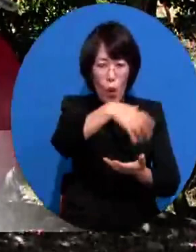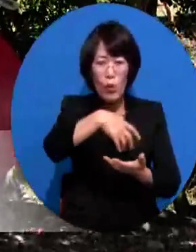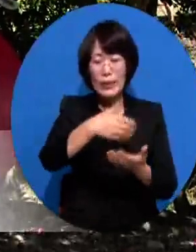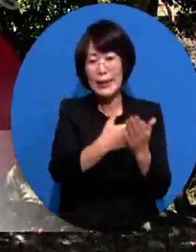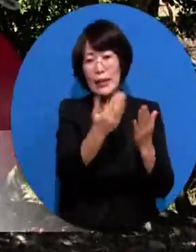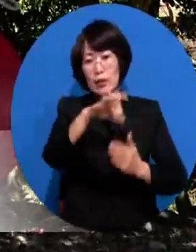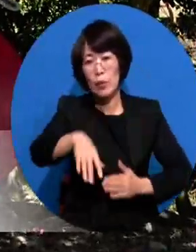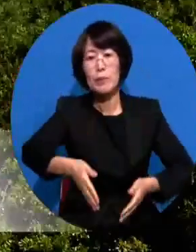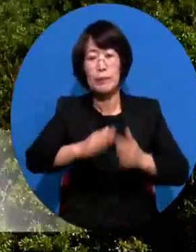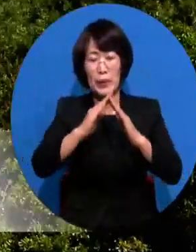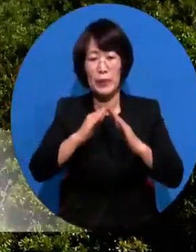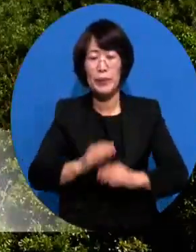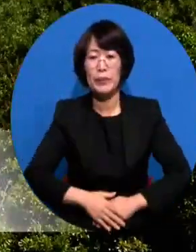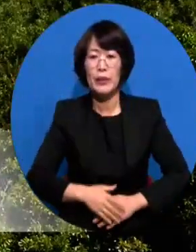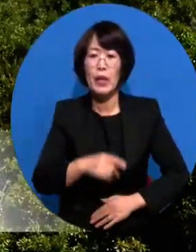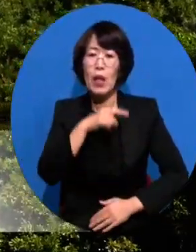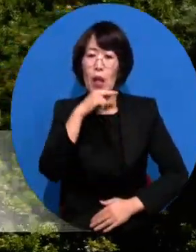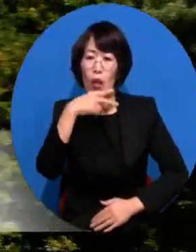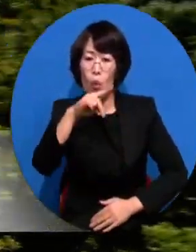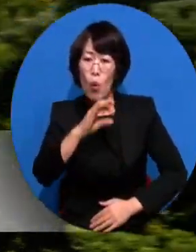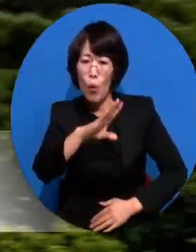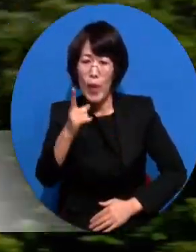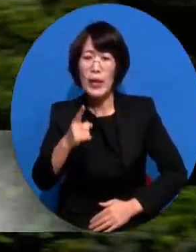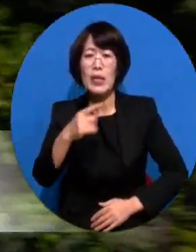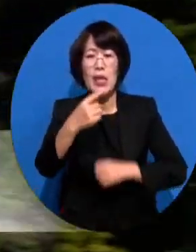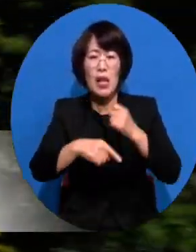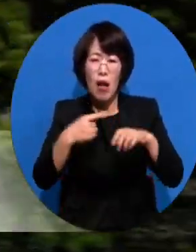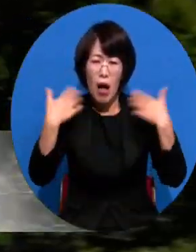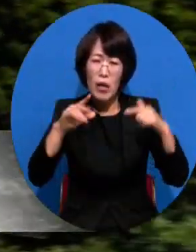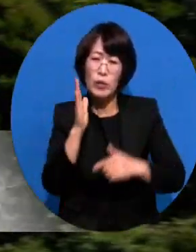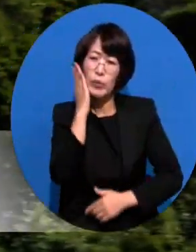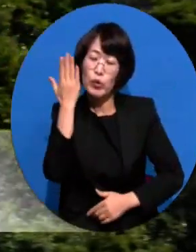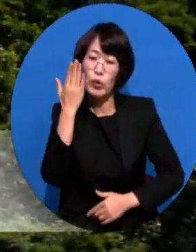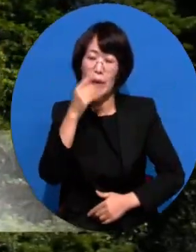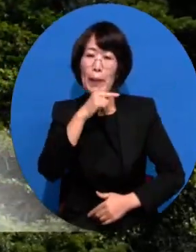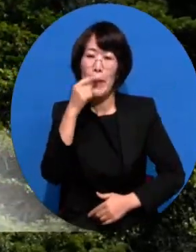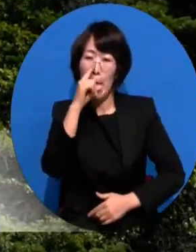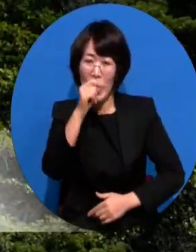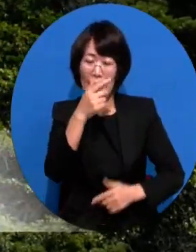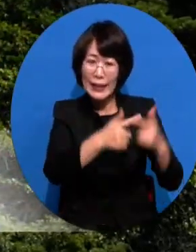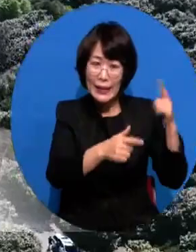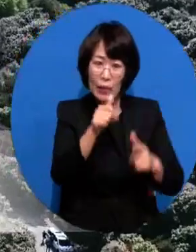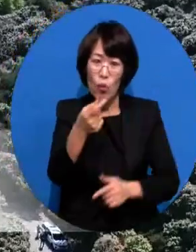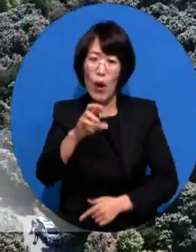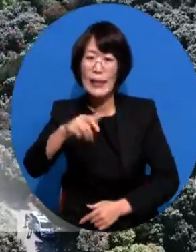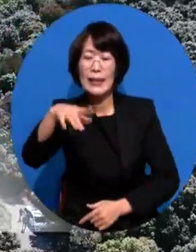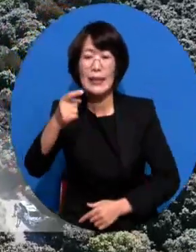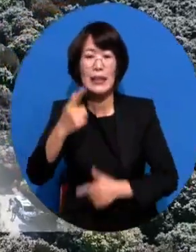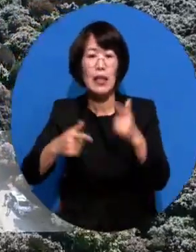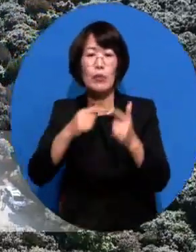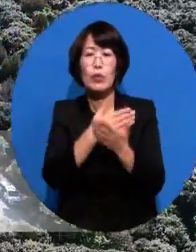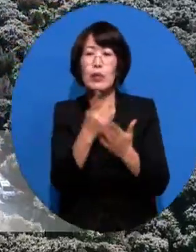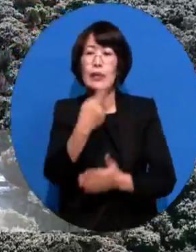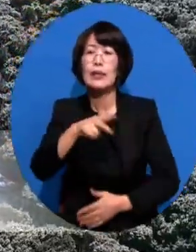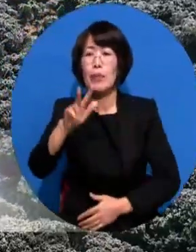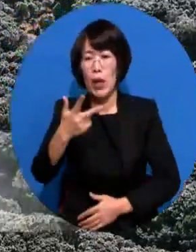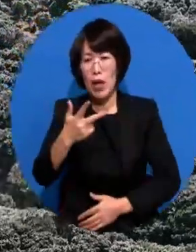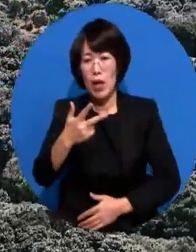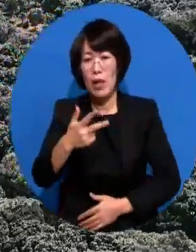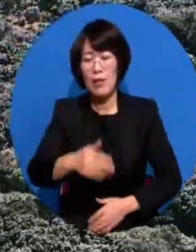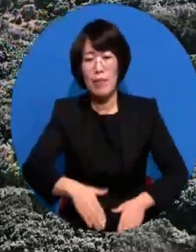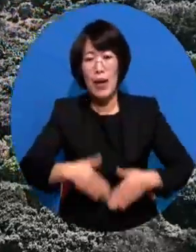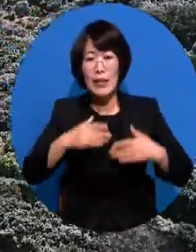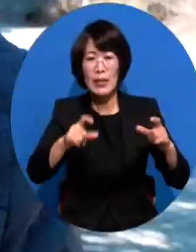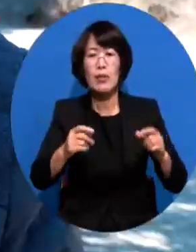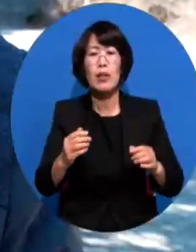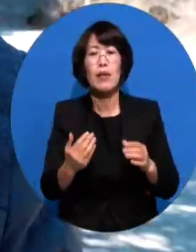전시원을 만들었습니다. 동백뿐 아니라 1년 내내 푸른 불가시나무, 황채나무 등 770여 종의 희귀 난대 식물을 볼 수